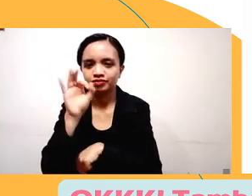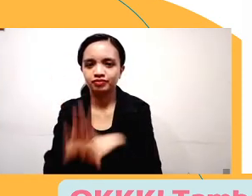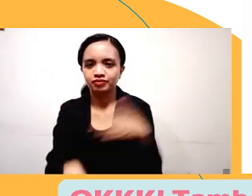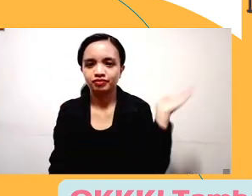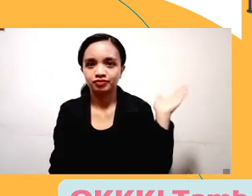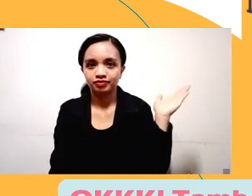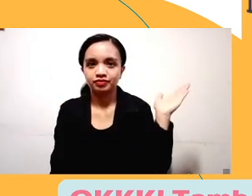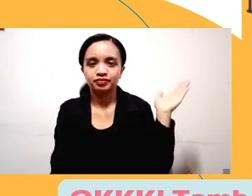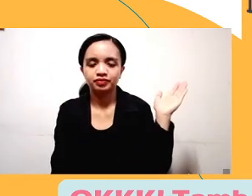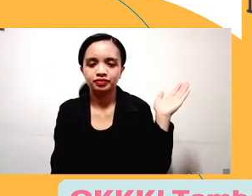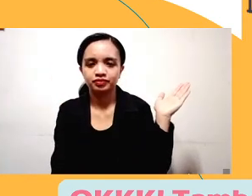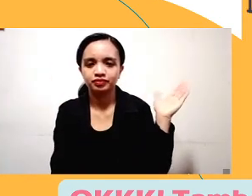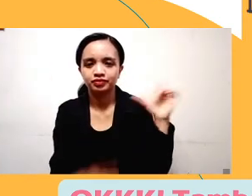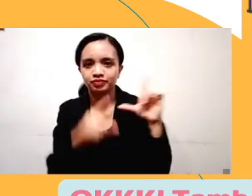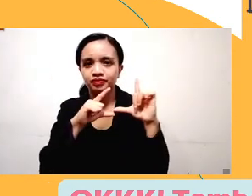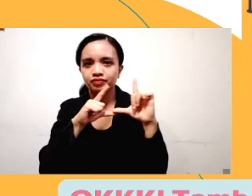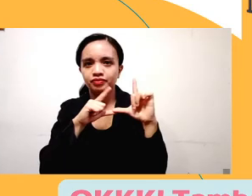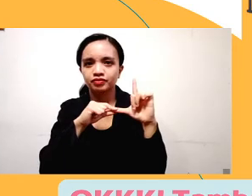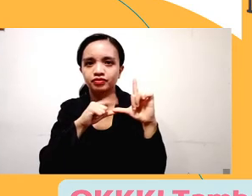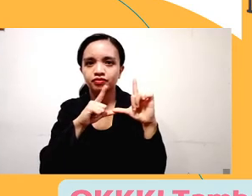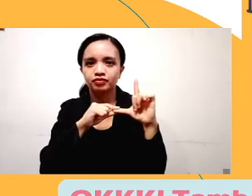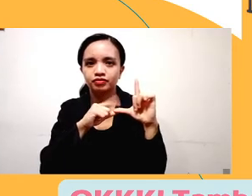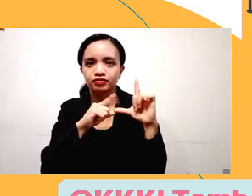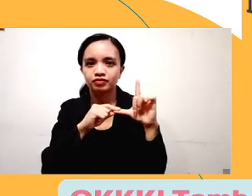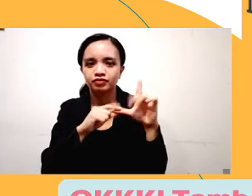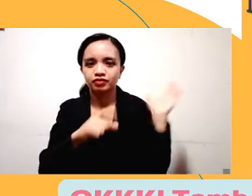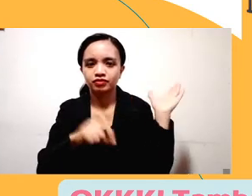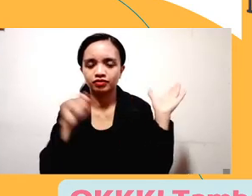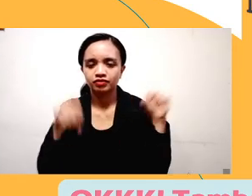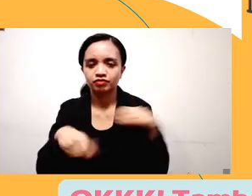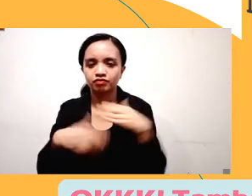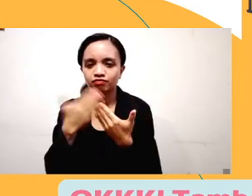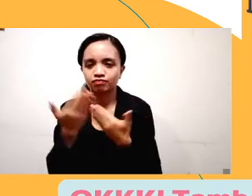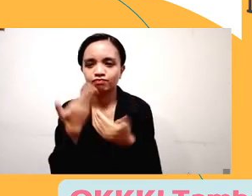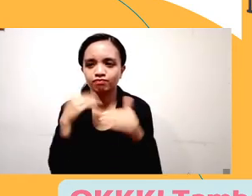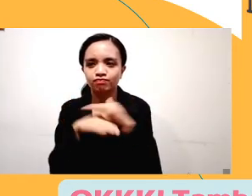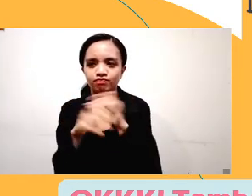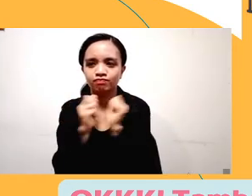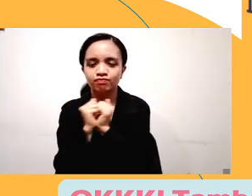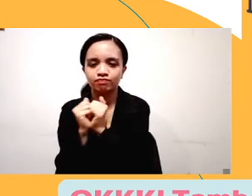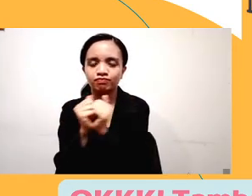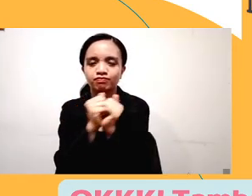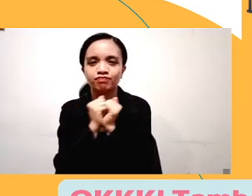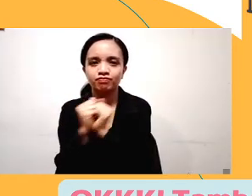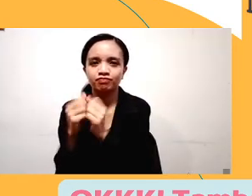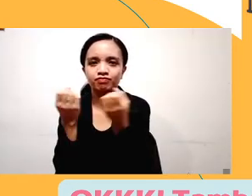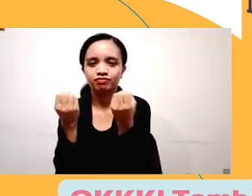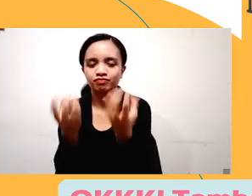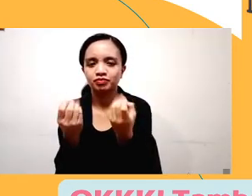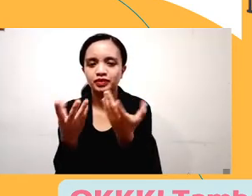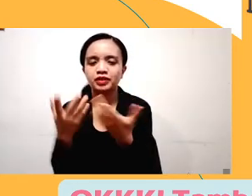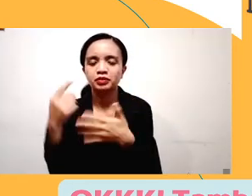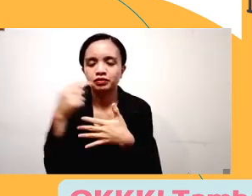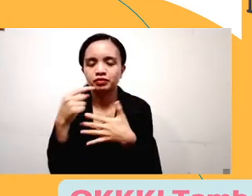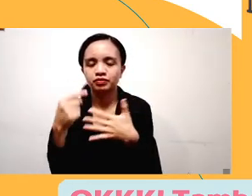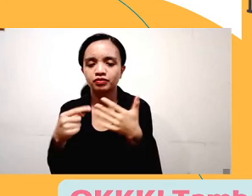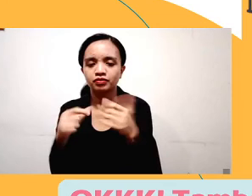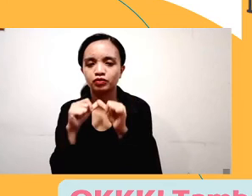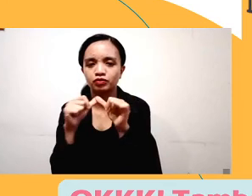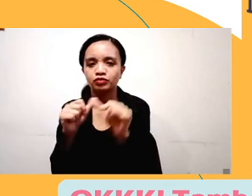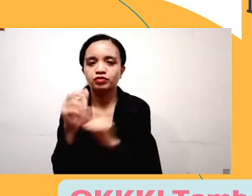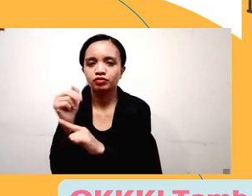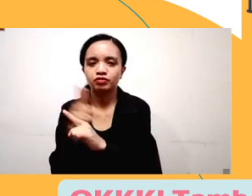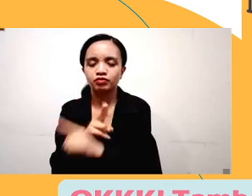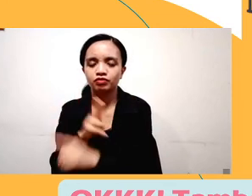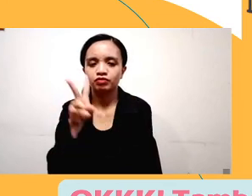po, nandito po yung link na mabilis sa ating ma-access. Samahan niyo po kami palagi sa marami pa episodes hanggang August 20